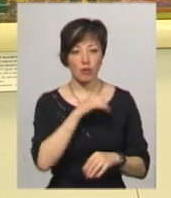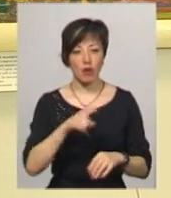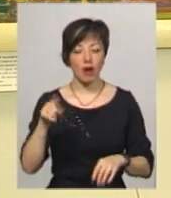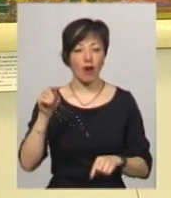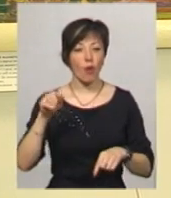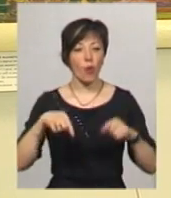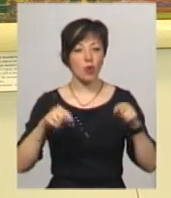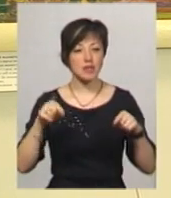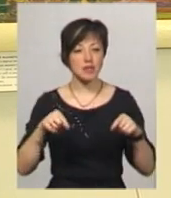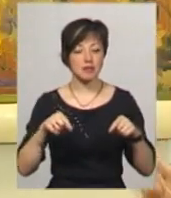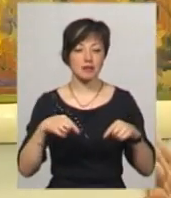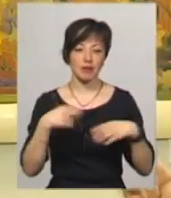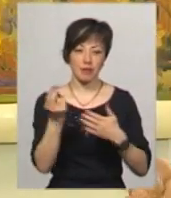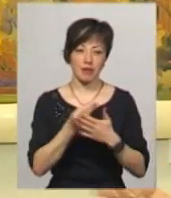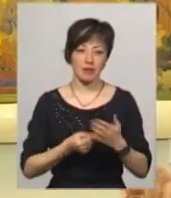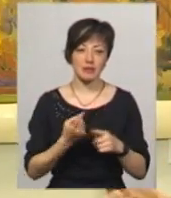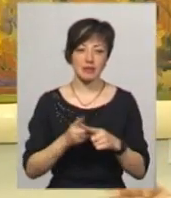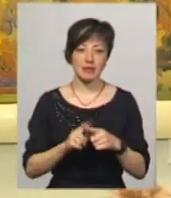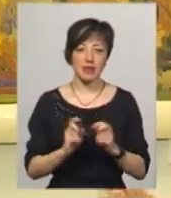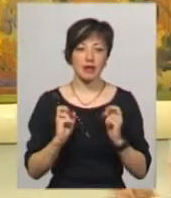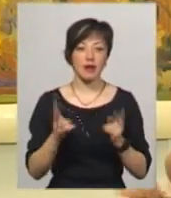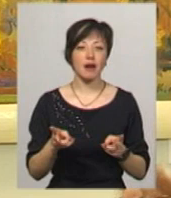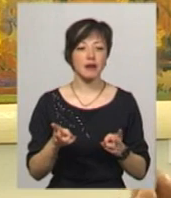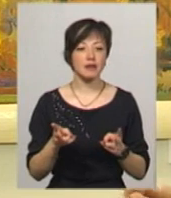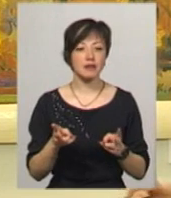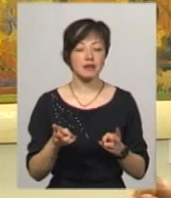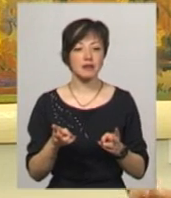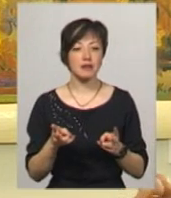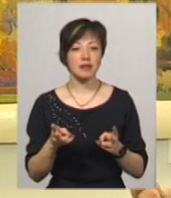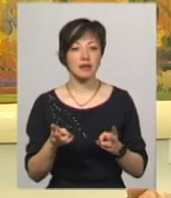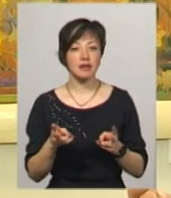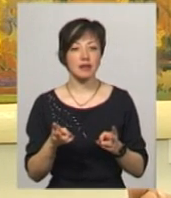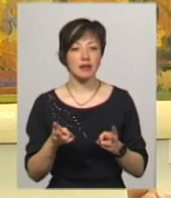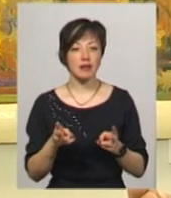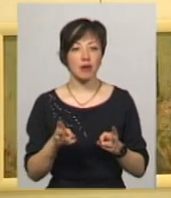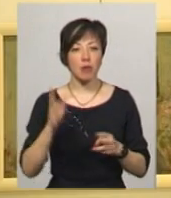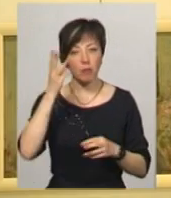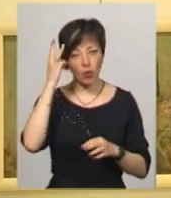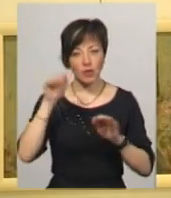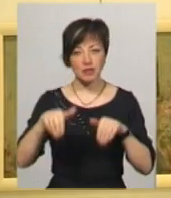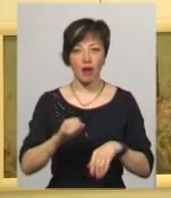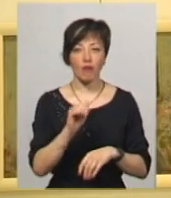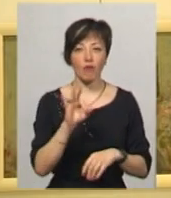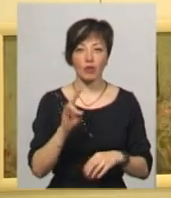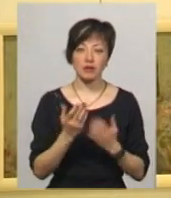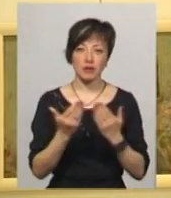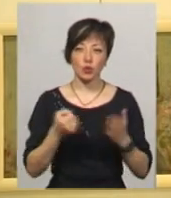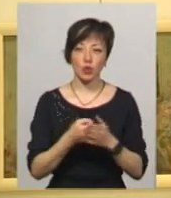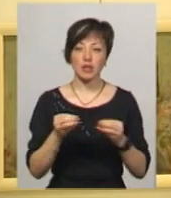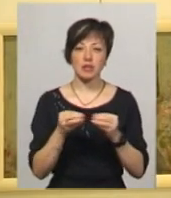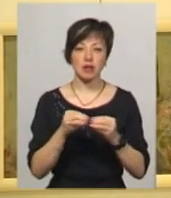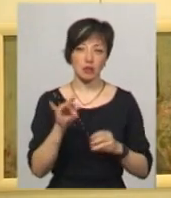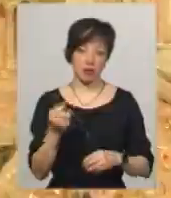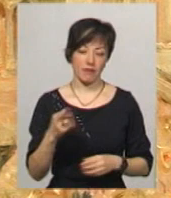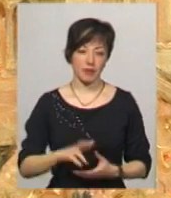осінь. Намалював. Це як Подільський Афон. Експозиція триватиме до 10